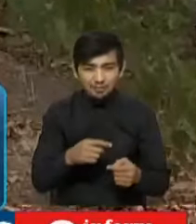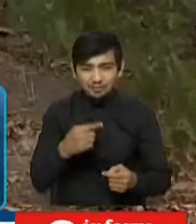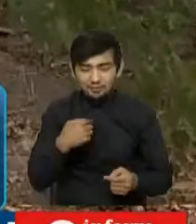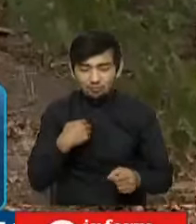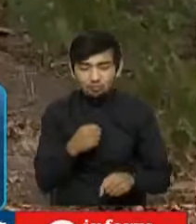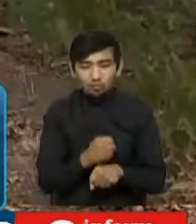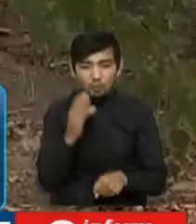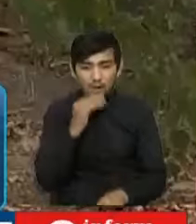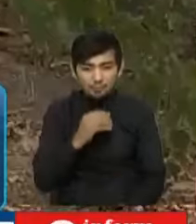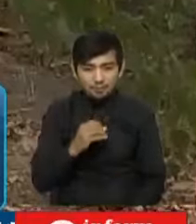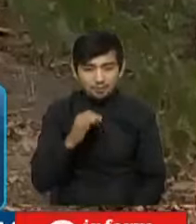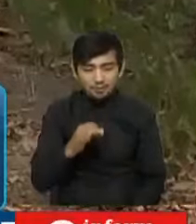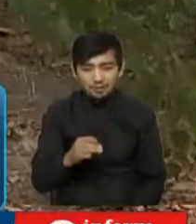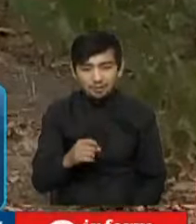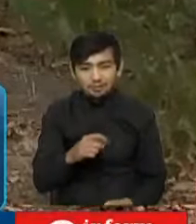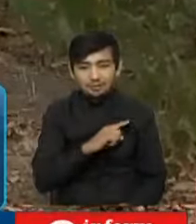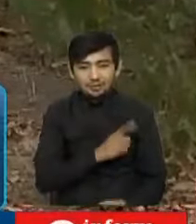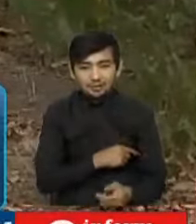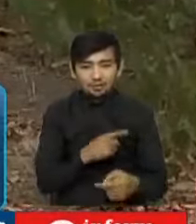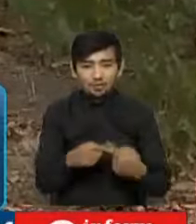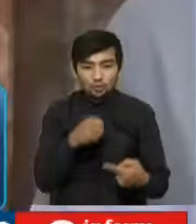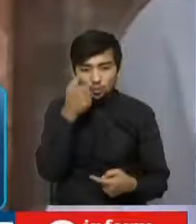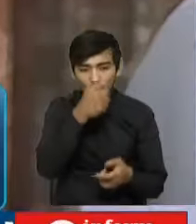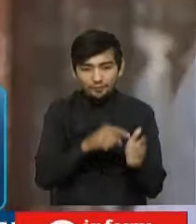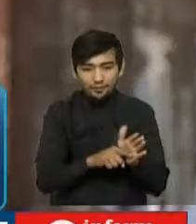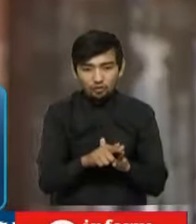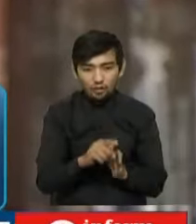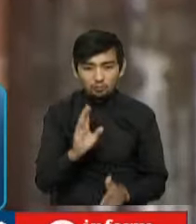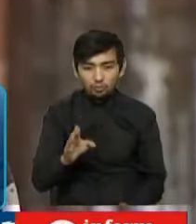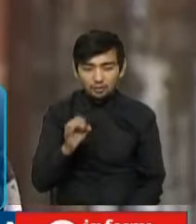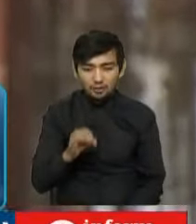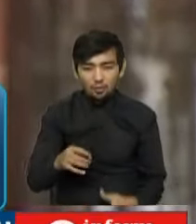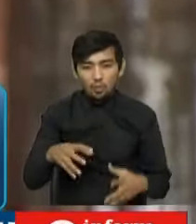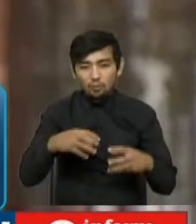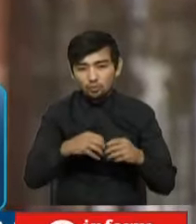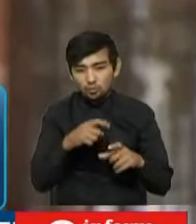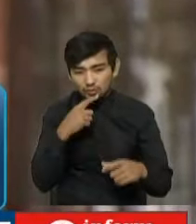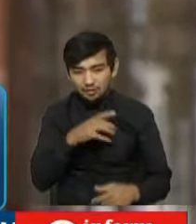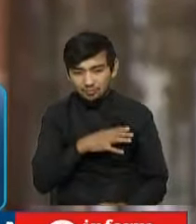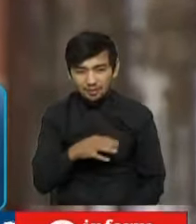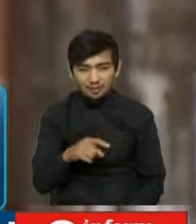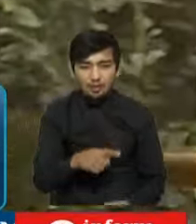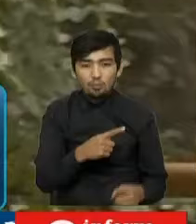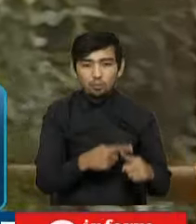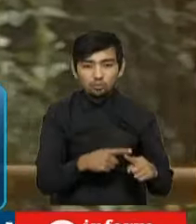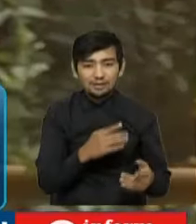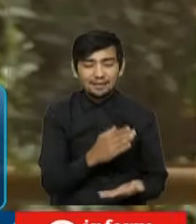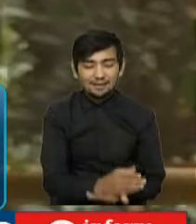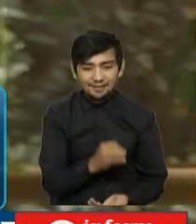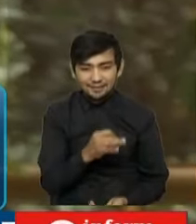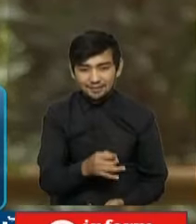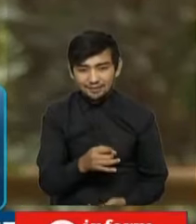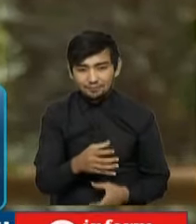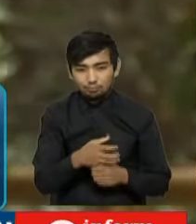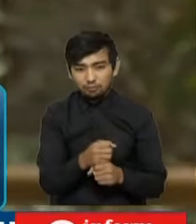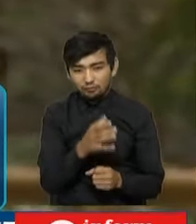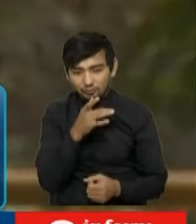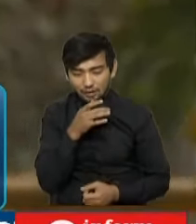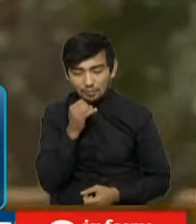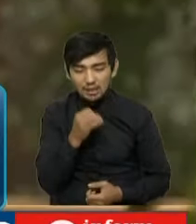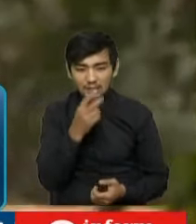госзакупках, который вступит в силу с начала следующего года. Общественники говорят, в нем есть плюсы. Они касаются сокращения сроков